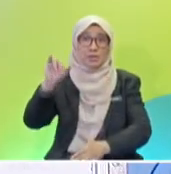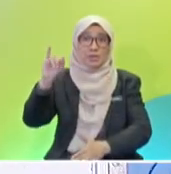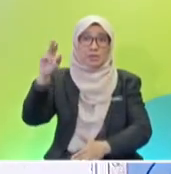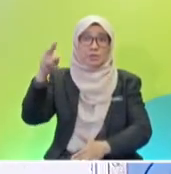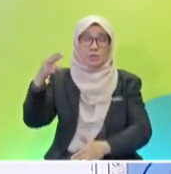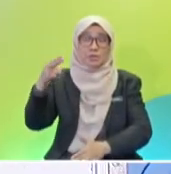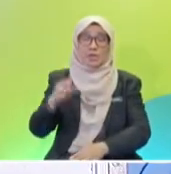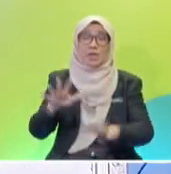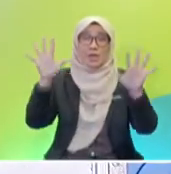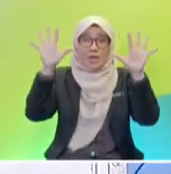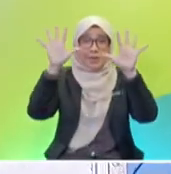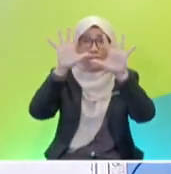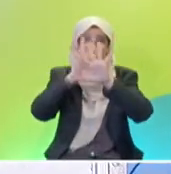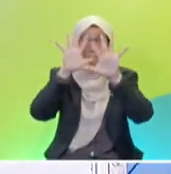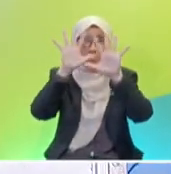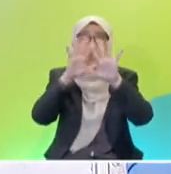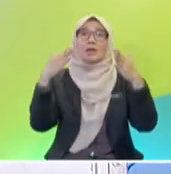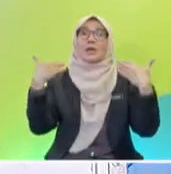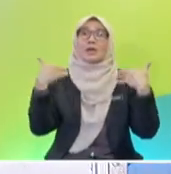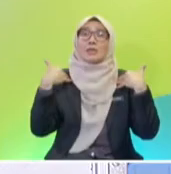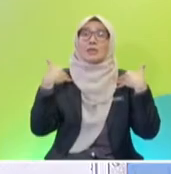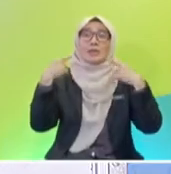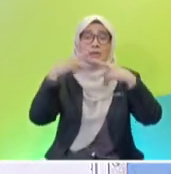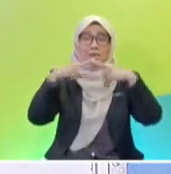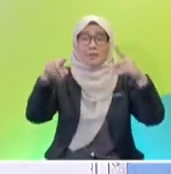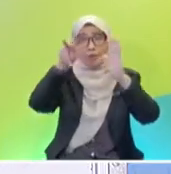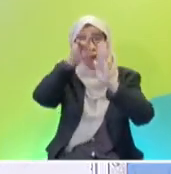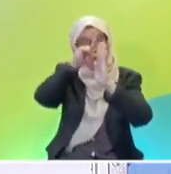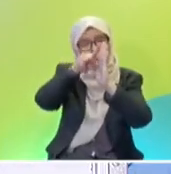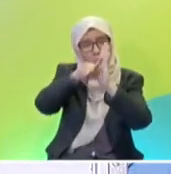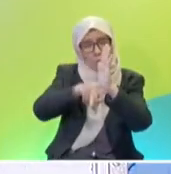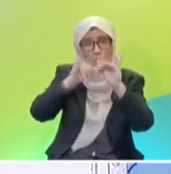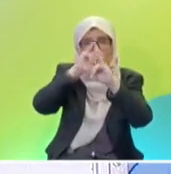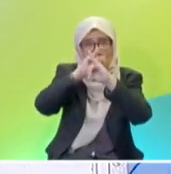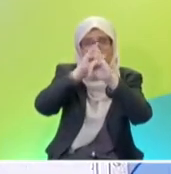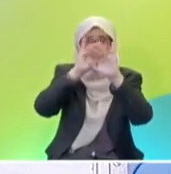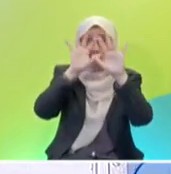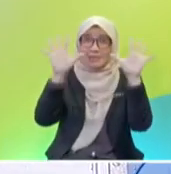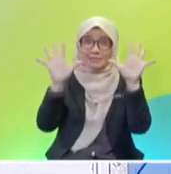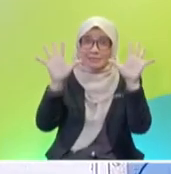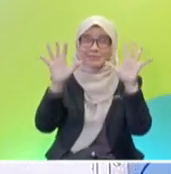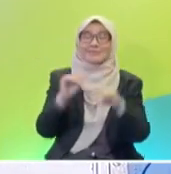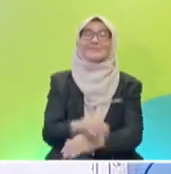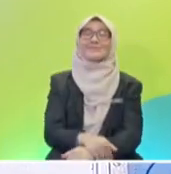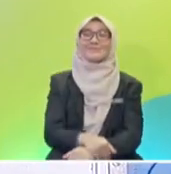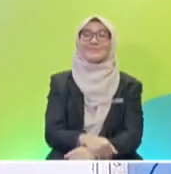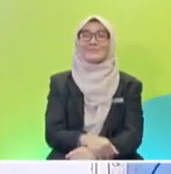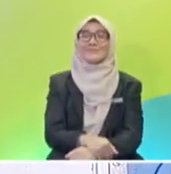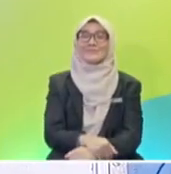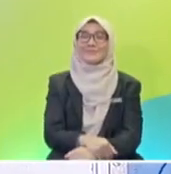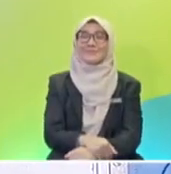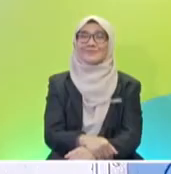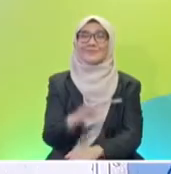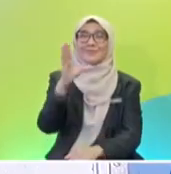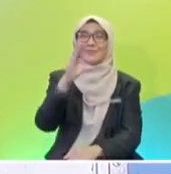ingat bayang-bayang ada tetapi kurang jelas, cikgu. Tepat. Kurang betul. Jelas. Saya akan tulis kurang jelas